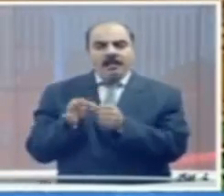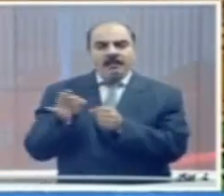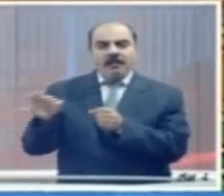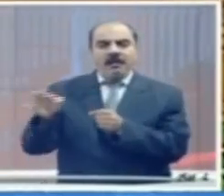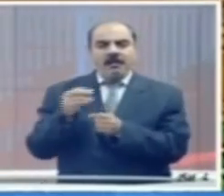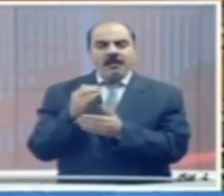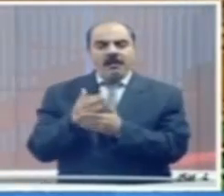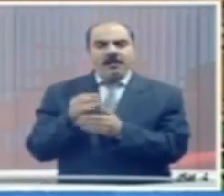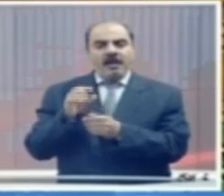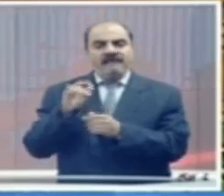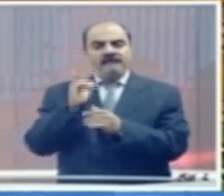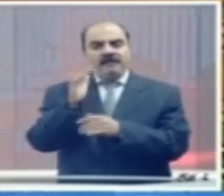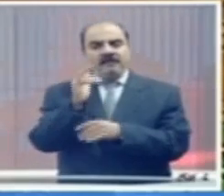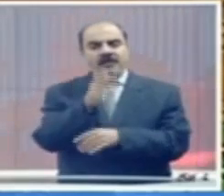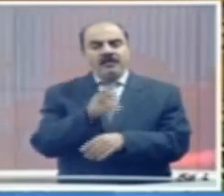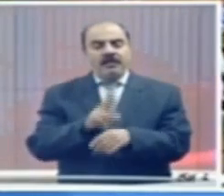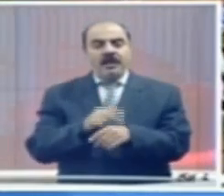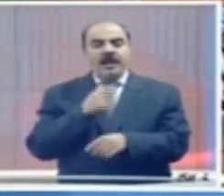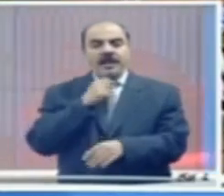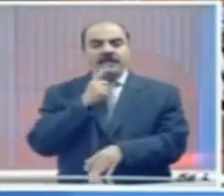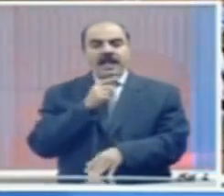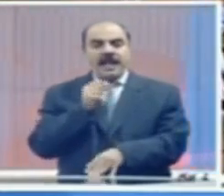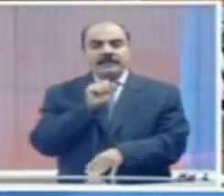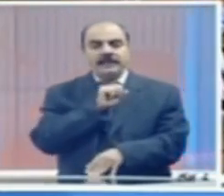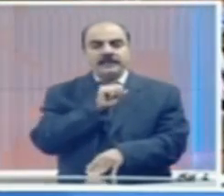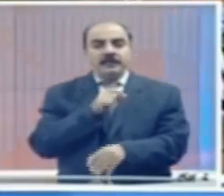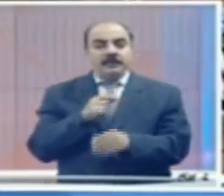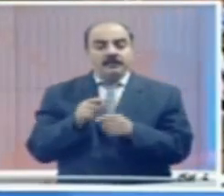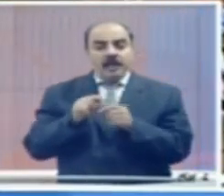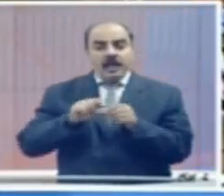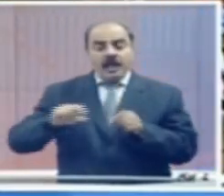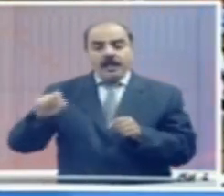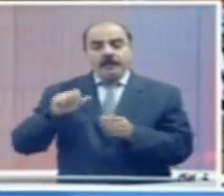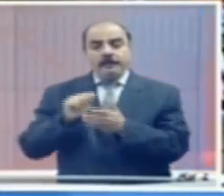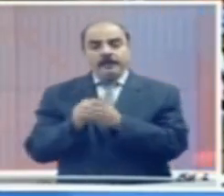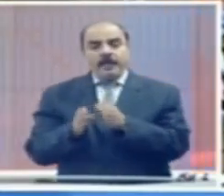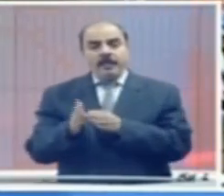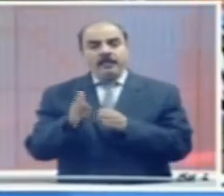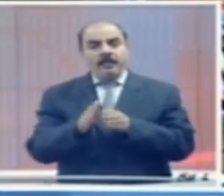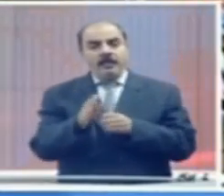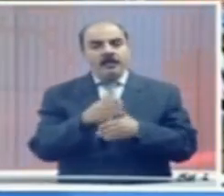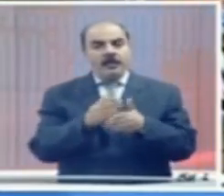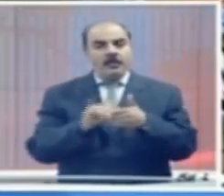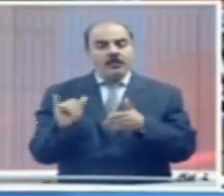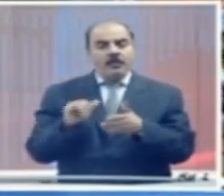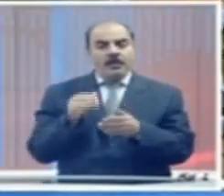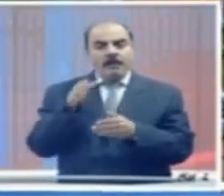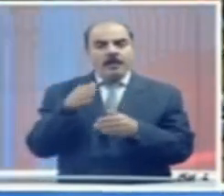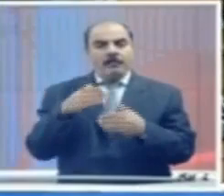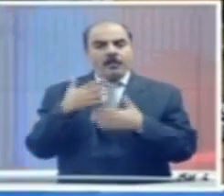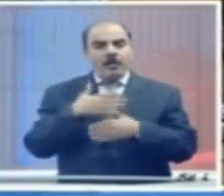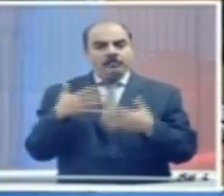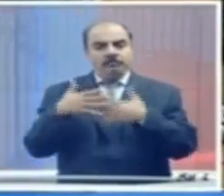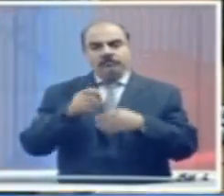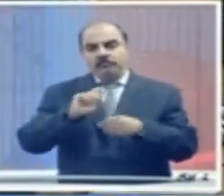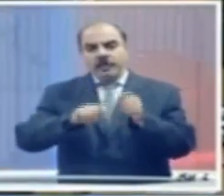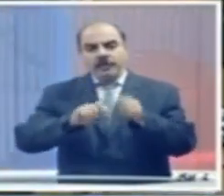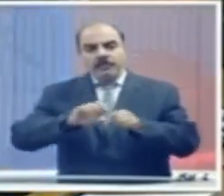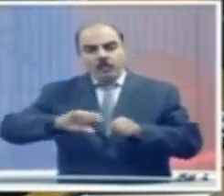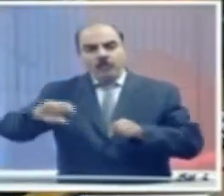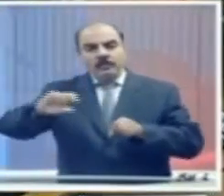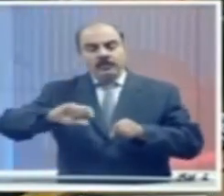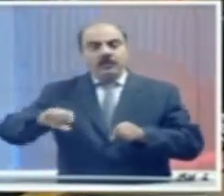الصناعية وشركة غاز الأقاليم ريجاس لتوصيل الغاز الطبيعي للبنية الأساسية لهذه